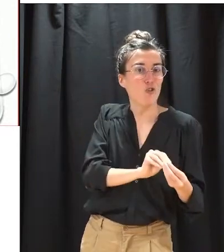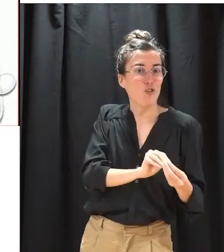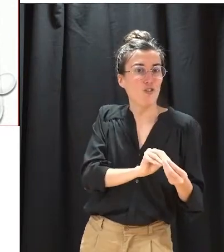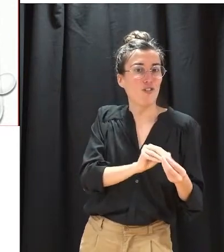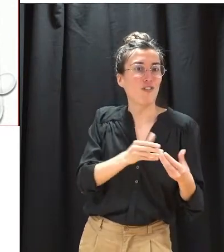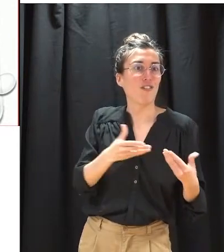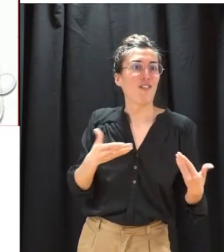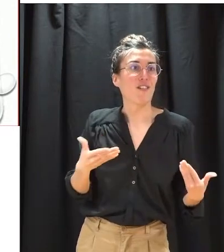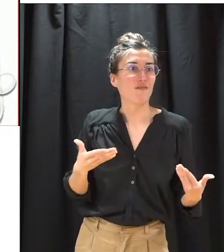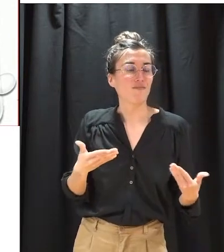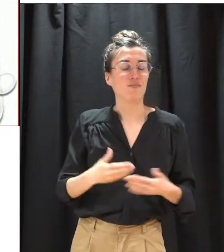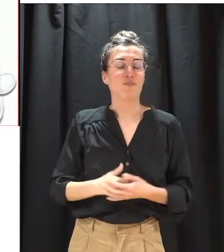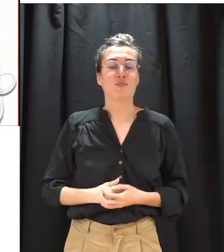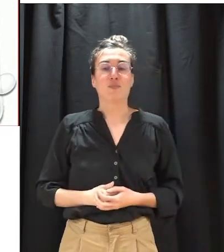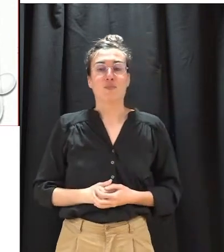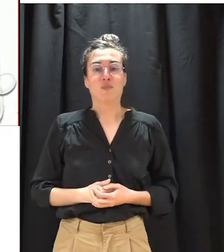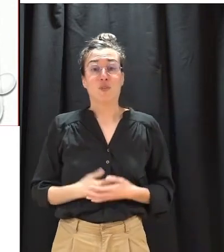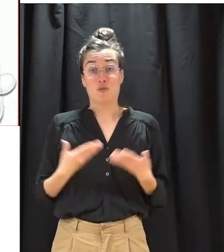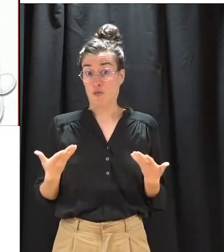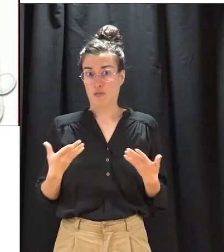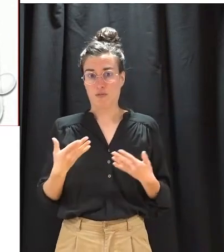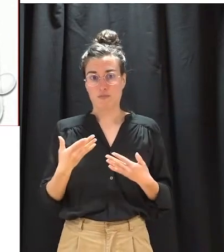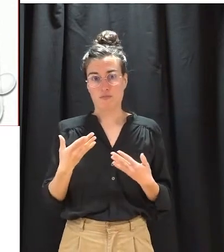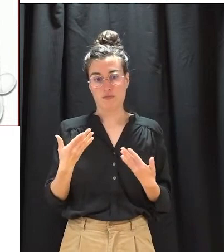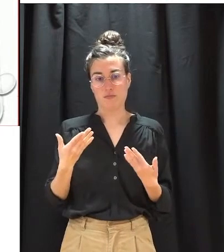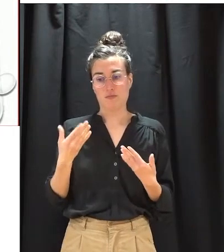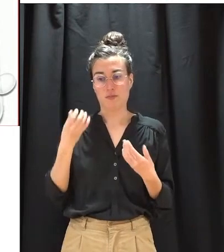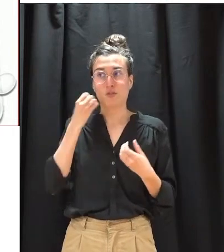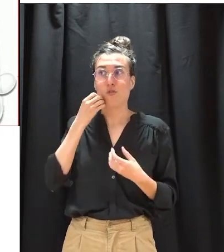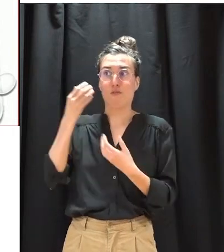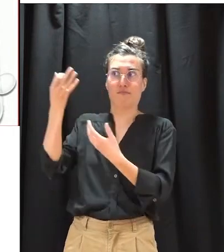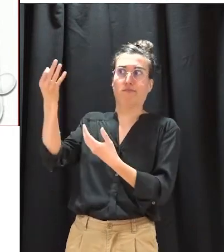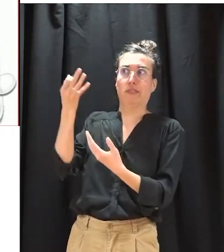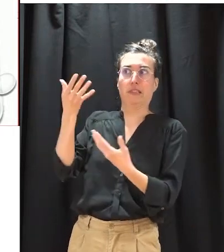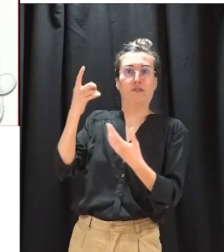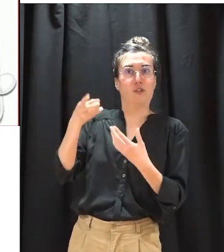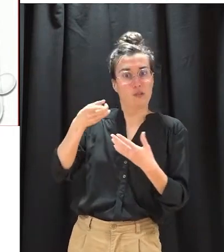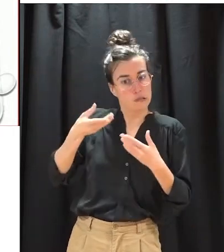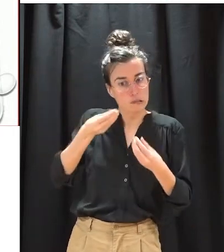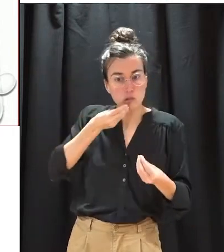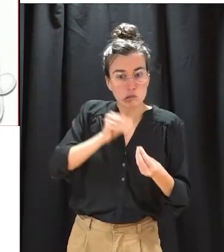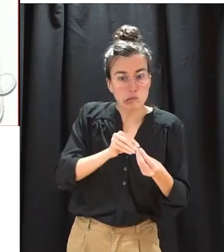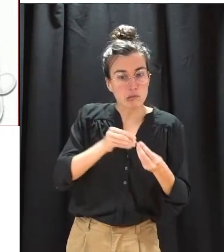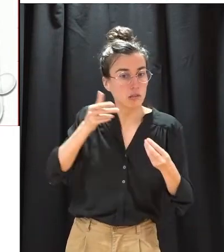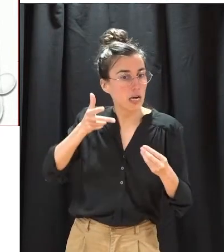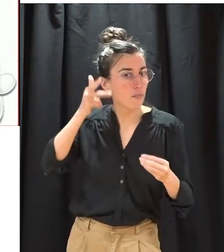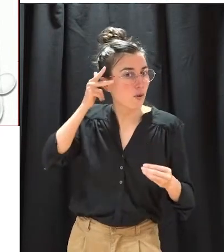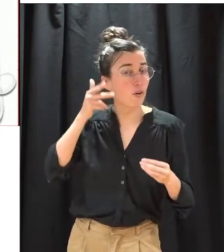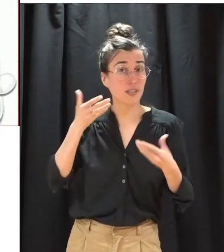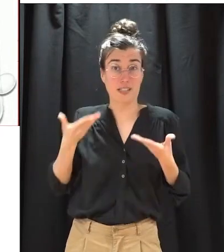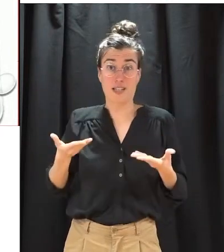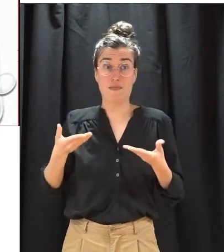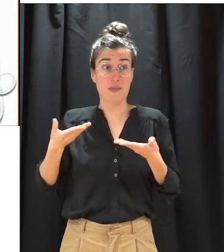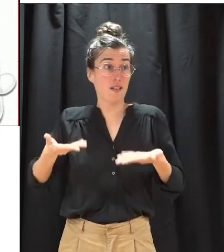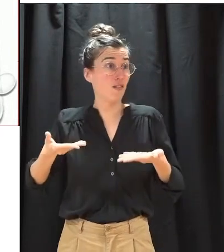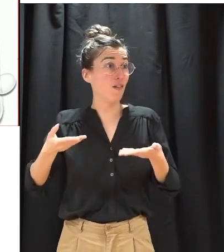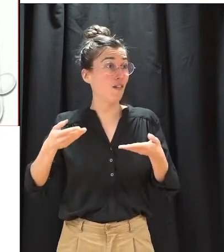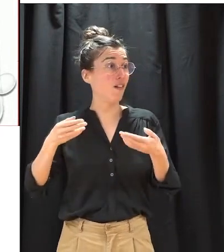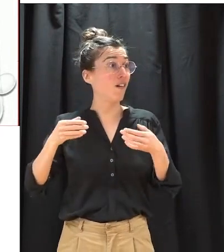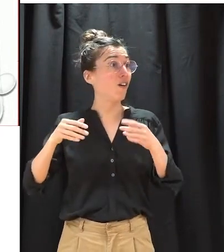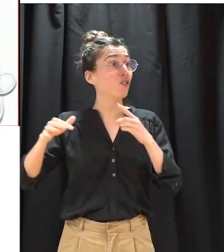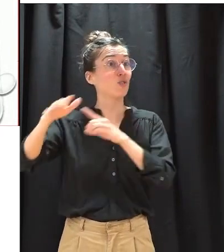implant. Et puis aussi, on vit dans une société très médicalisée, avec beaucoup de techniques, et c'est vrai qu'il est difficile aujourd'hui de résister aux effets